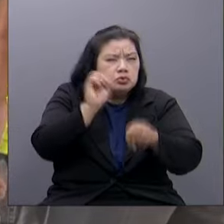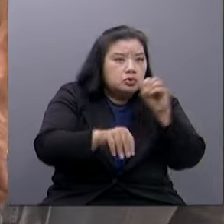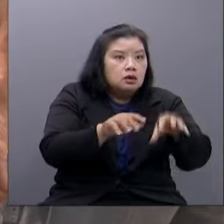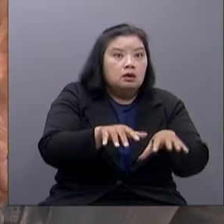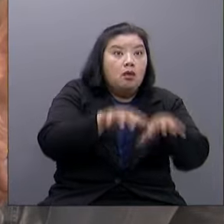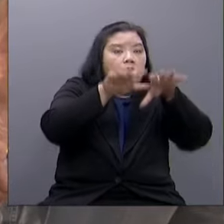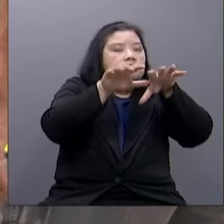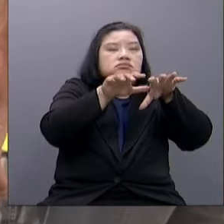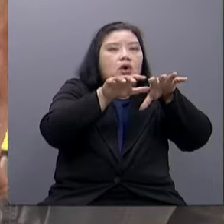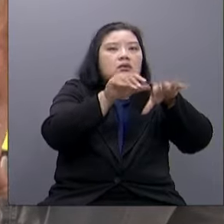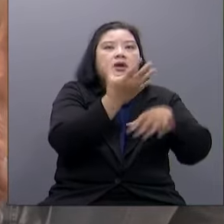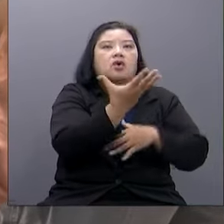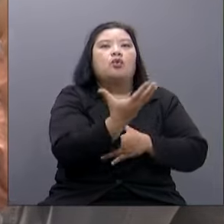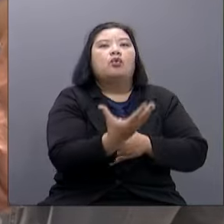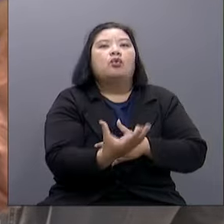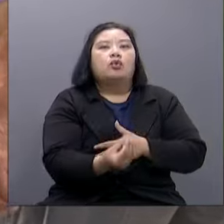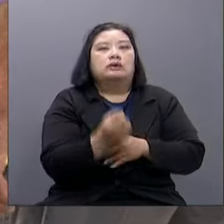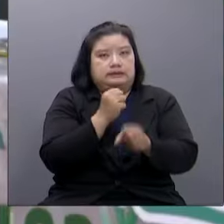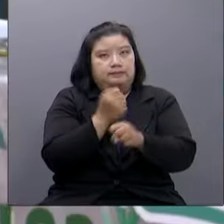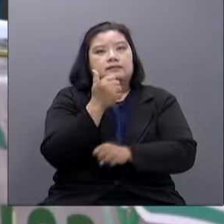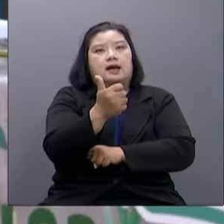งจัดการได้ง่ายขึ้นค่ะ